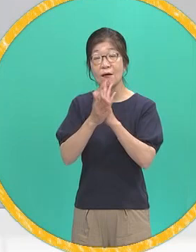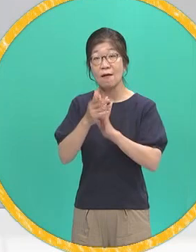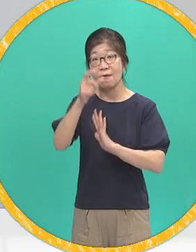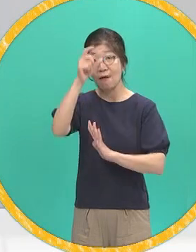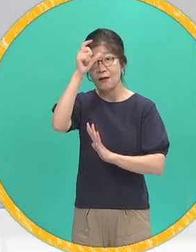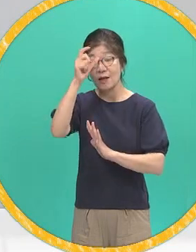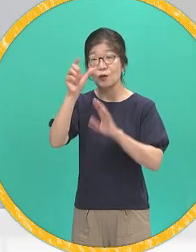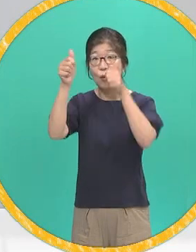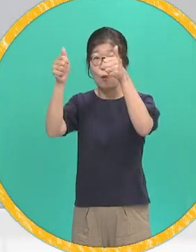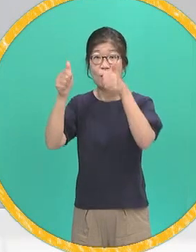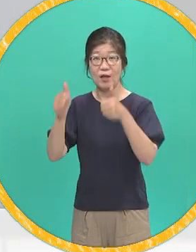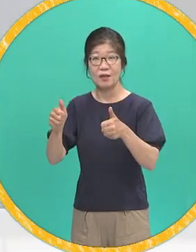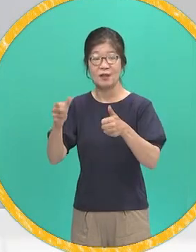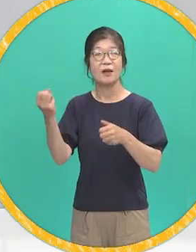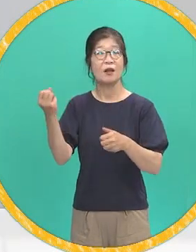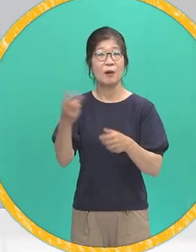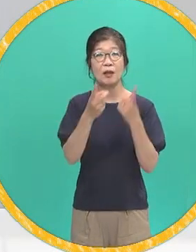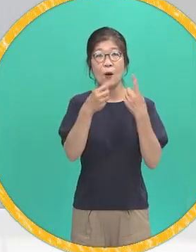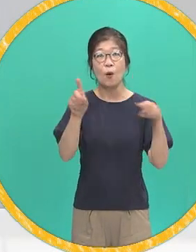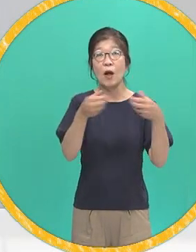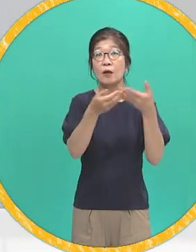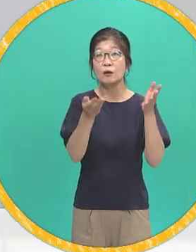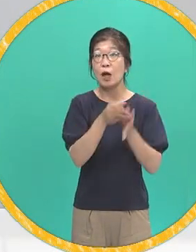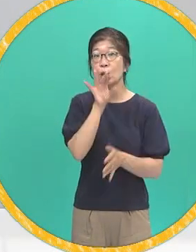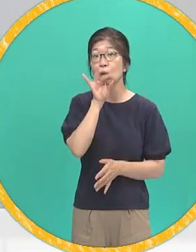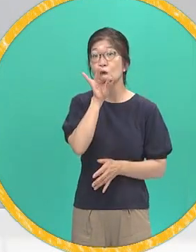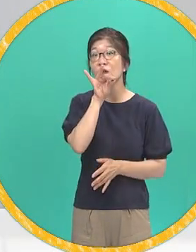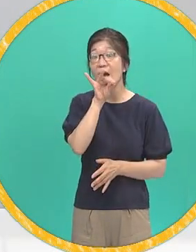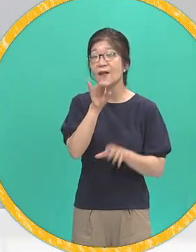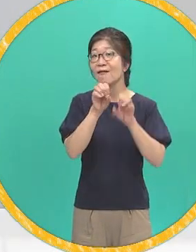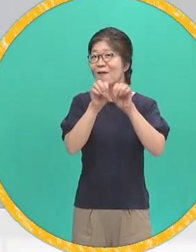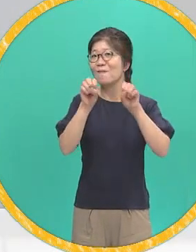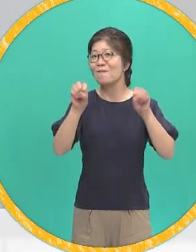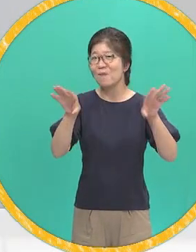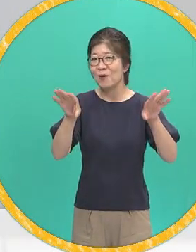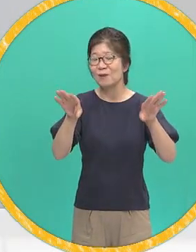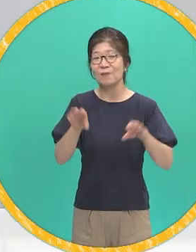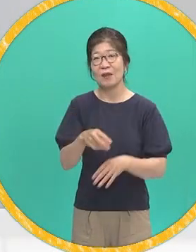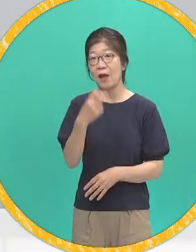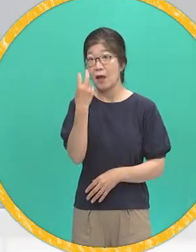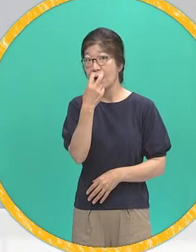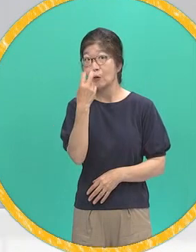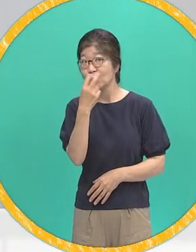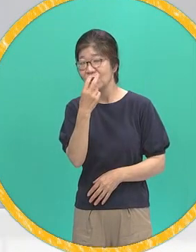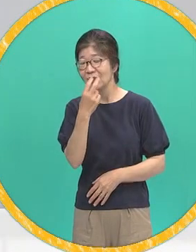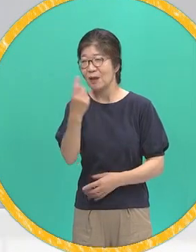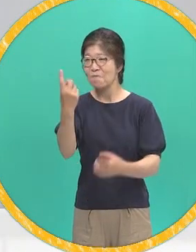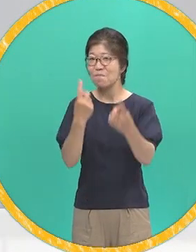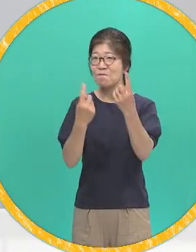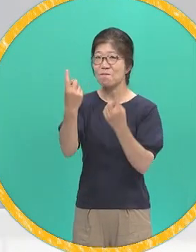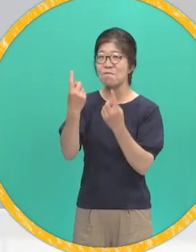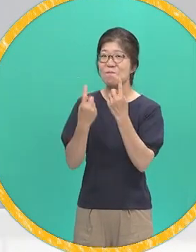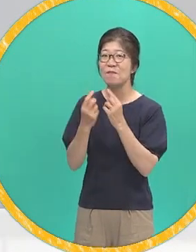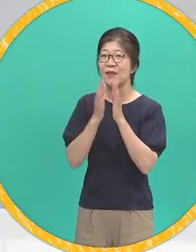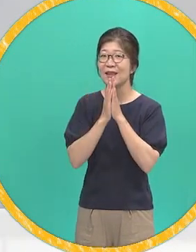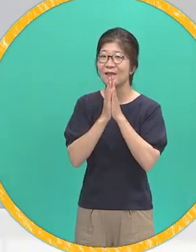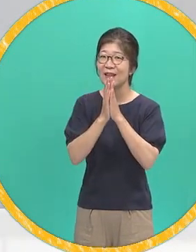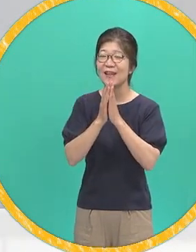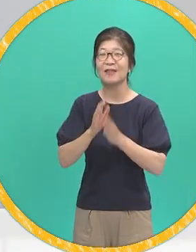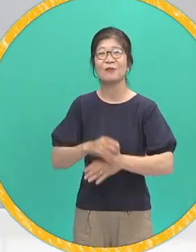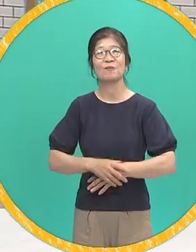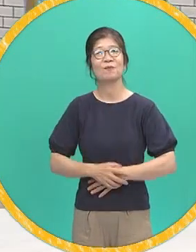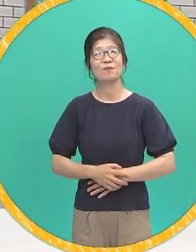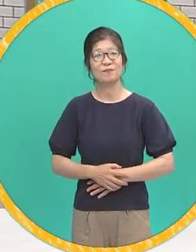音楽隊のTwitterなどで配信しているので確認していただいて見に来ていただければと思いますので